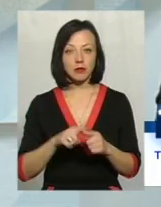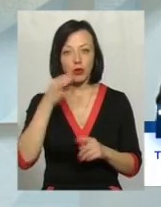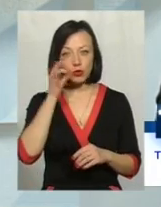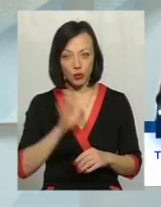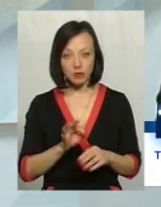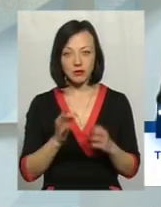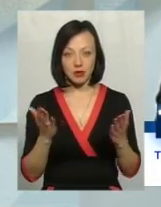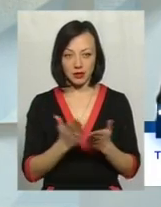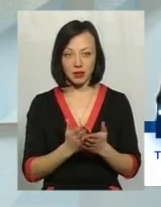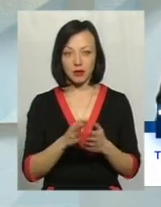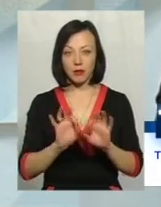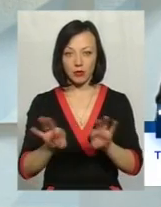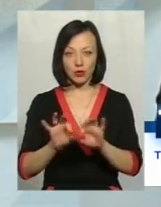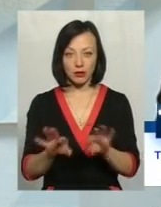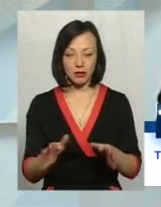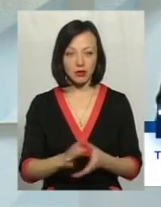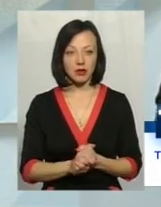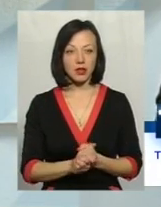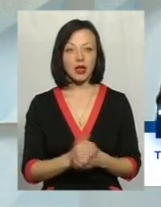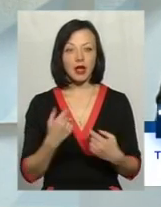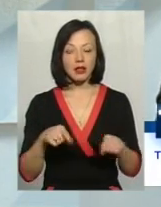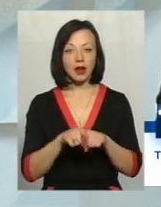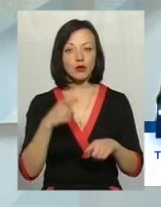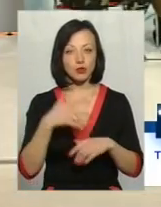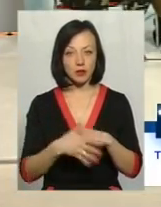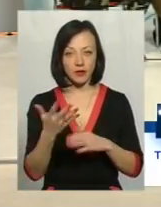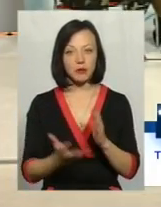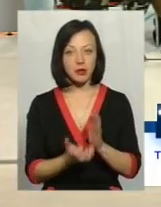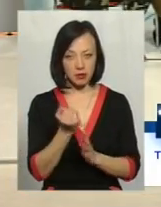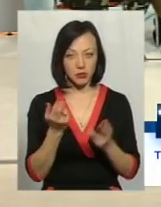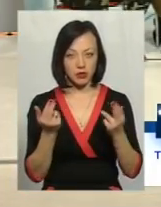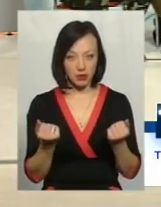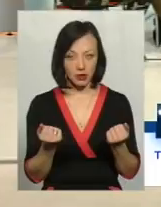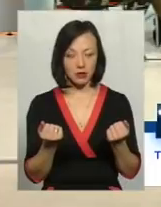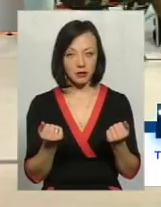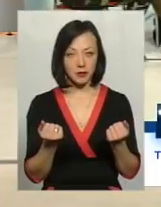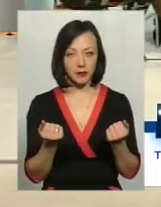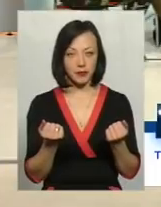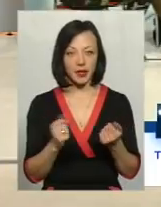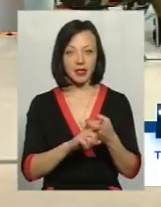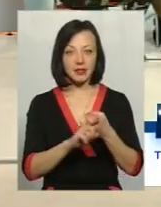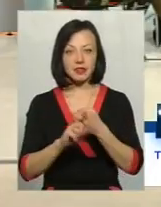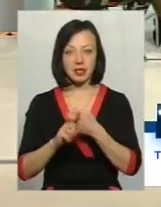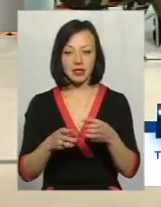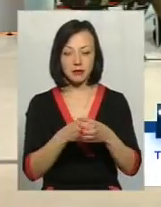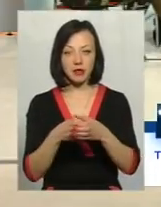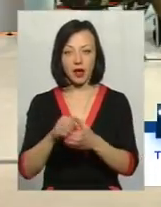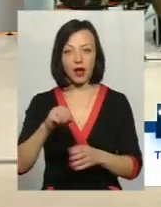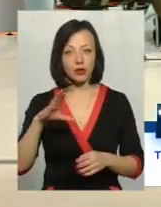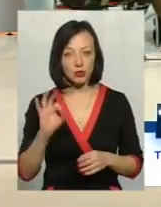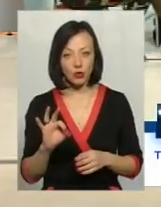є з ким поділитись. Я так розумію, що ви підтримуєте, так, зв'язки зі спілками